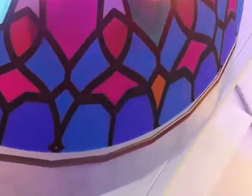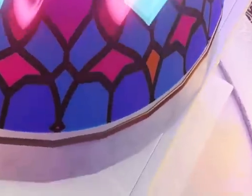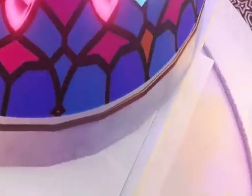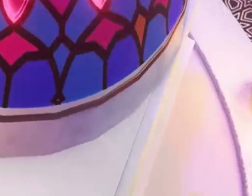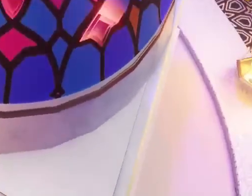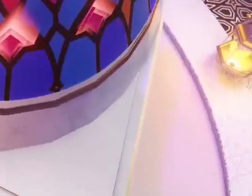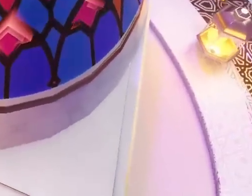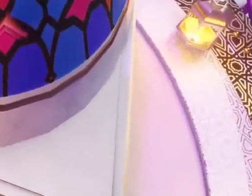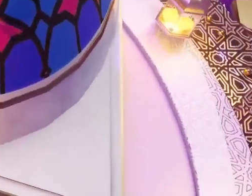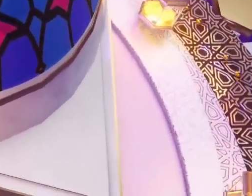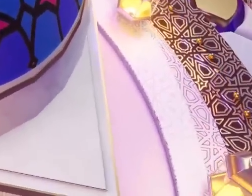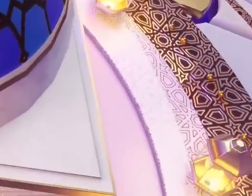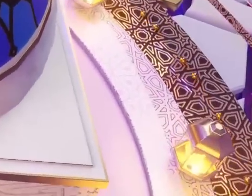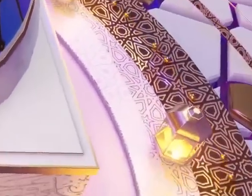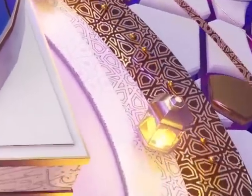يا